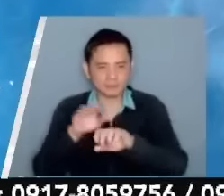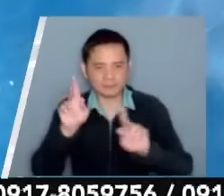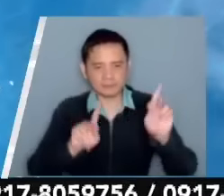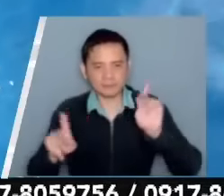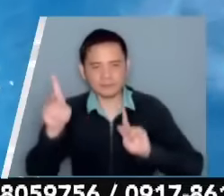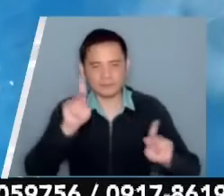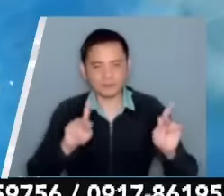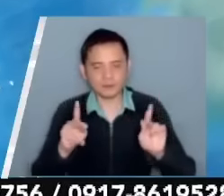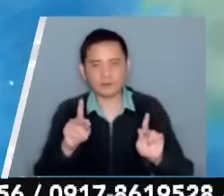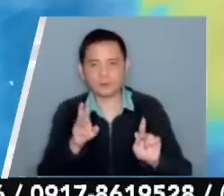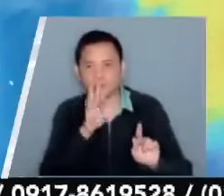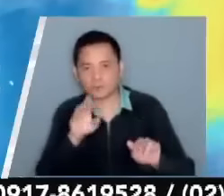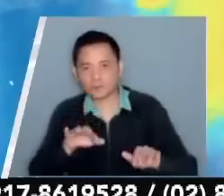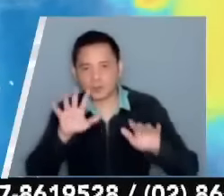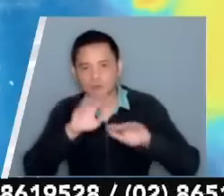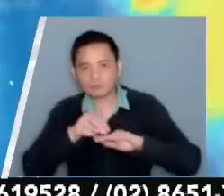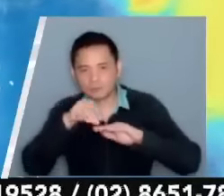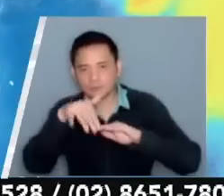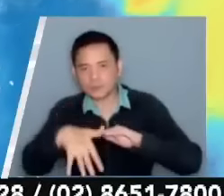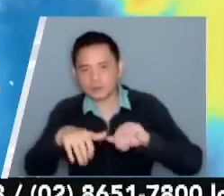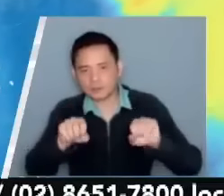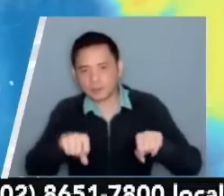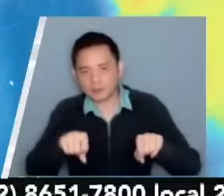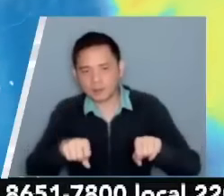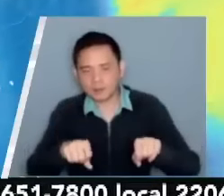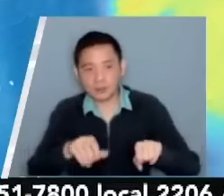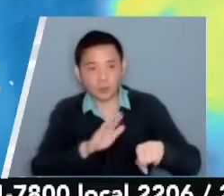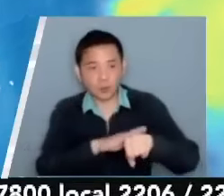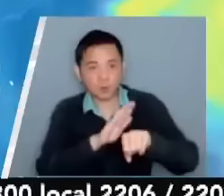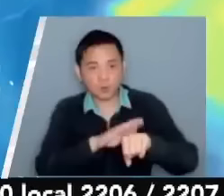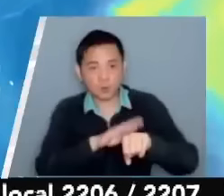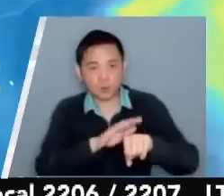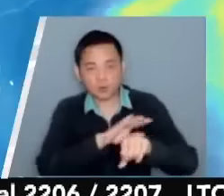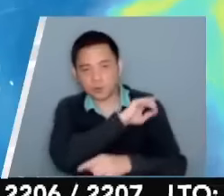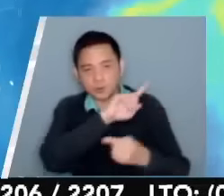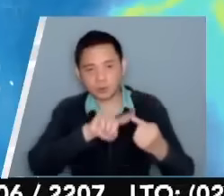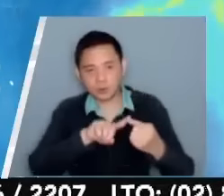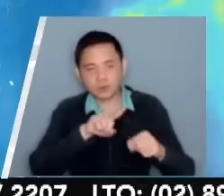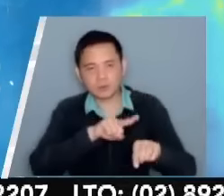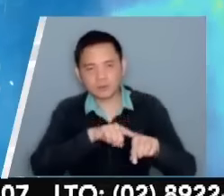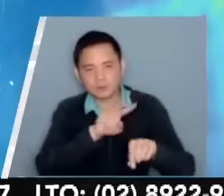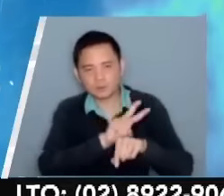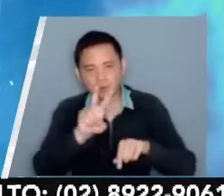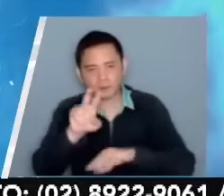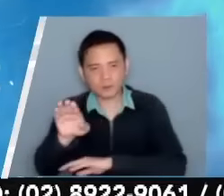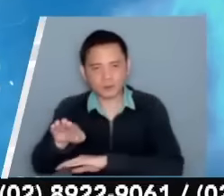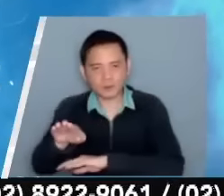baha at landslide. Tatagal ang mga nasabing rainfall warning hanggang alas 2 ng hapon.